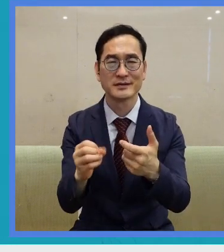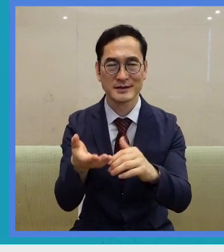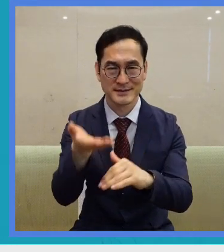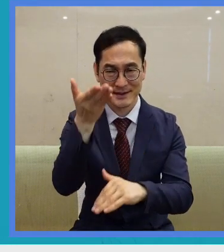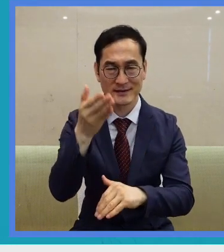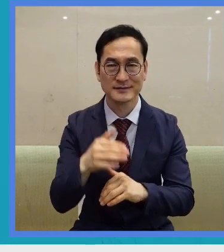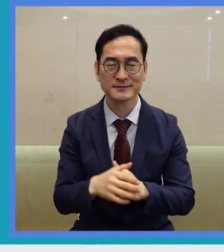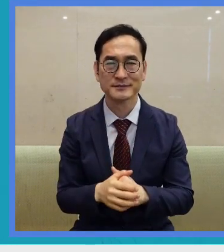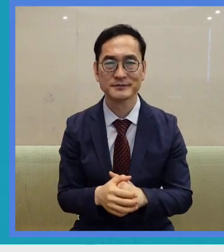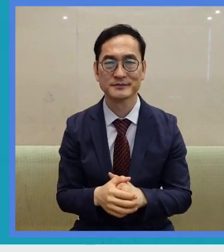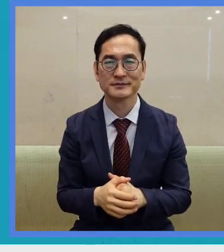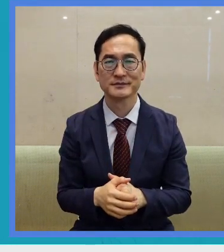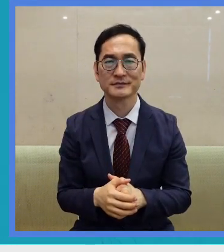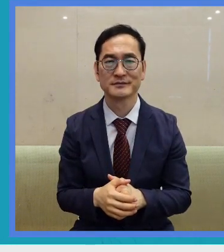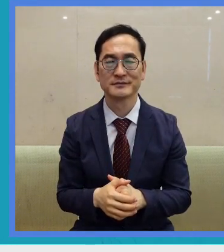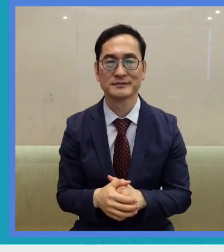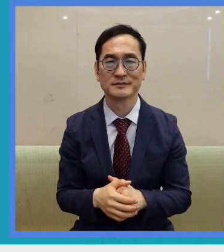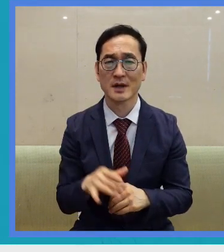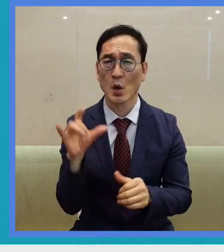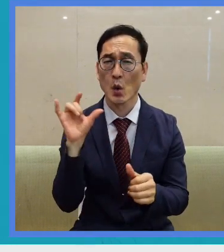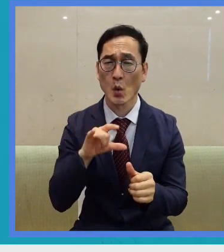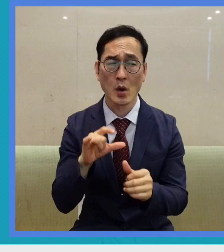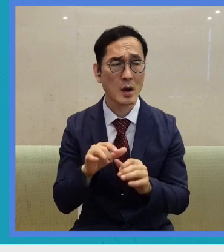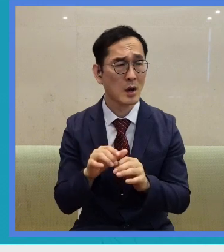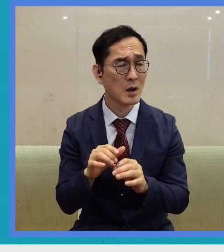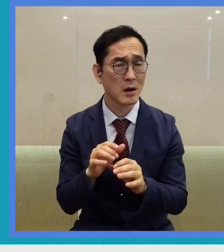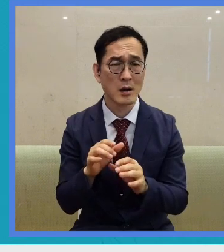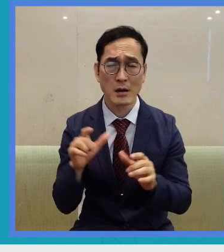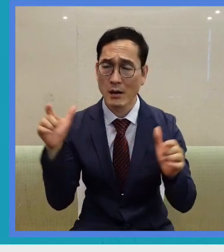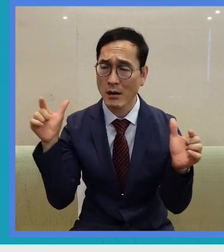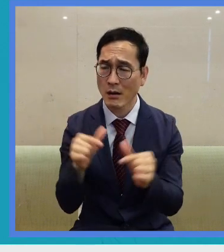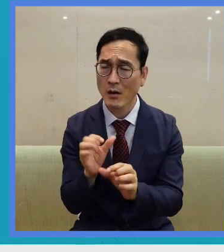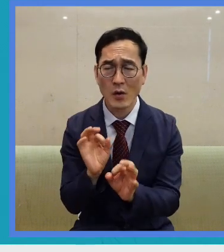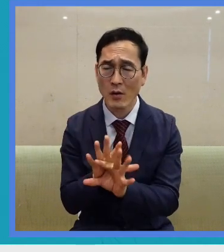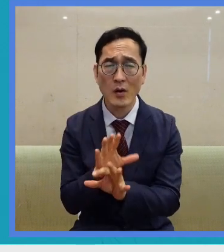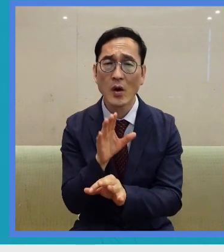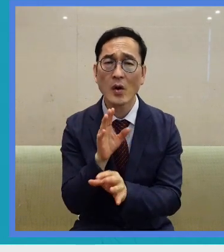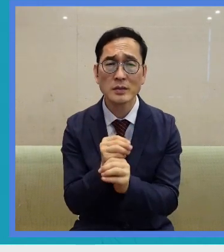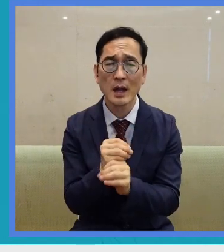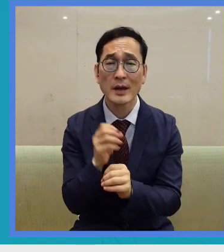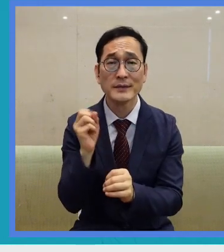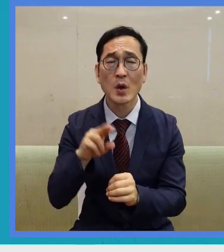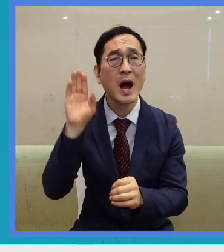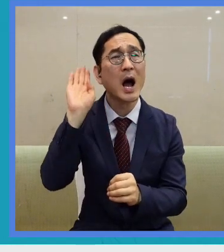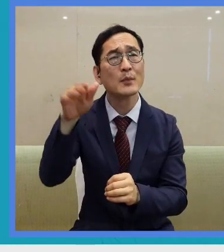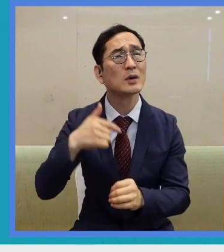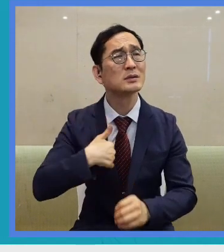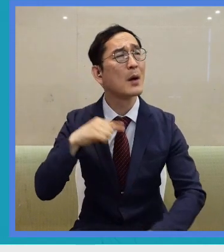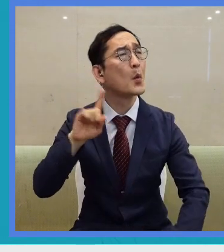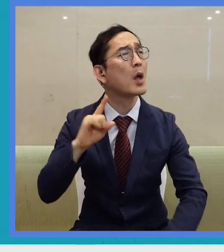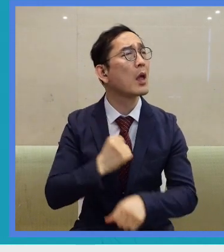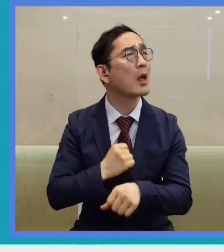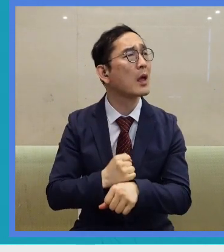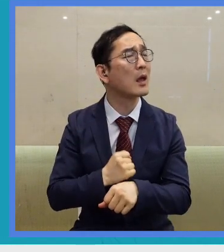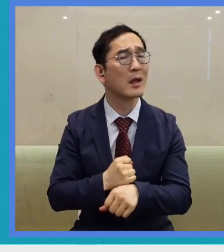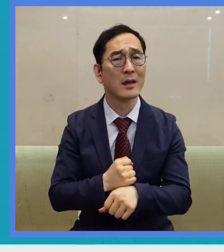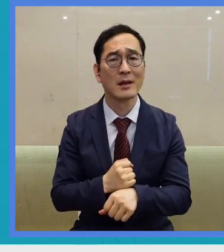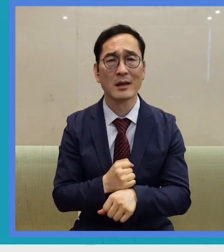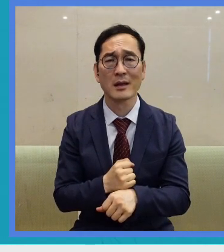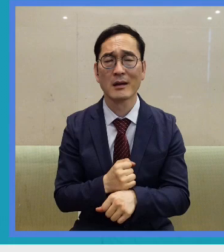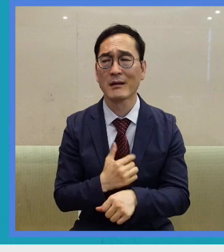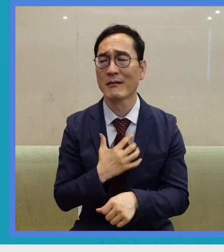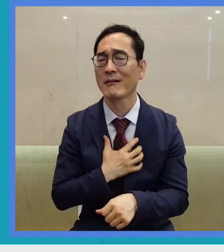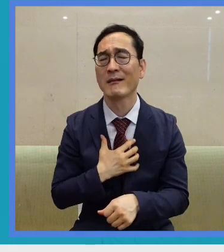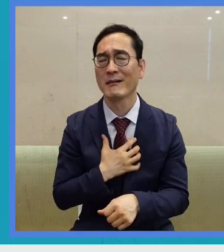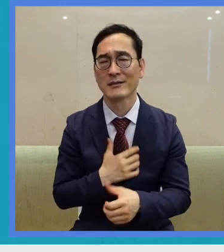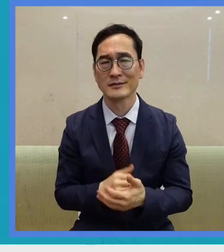되었고요. 그 이후에는 이제 코로나가 언제 끝날까요? 내가 어떻게 해야 되나요? 진로, 이제 미래에 대한 그런 불안을 호소를 했습니다.